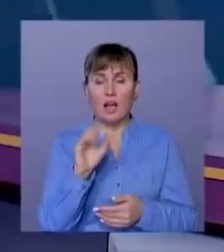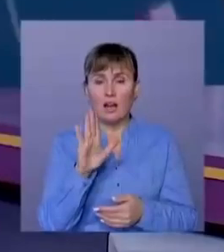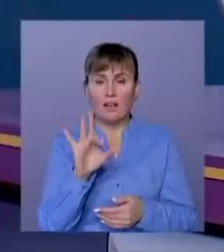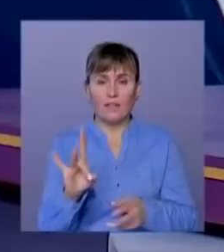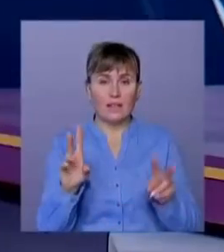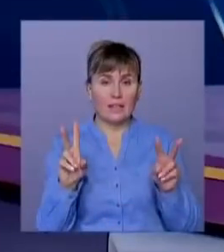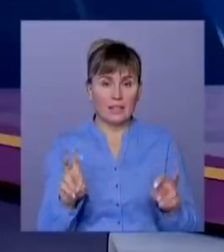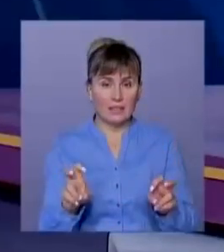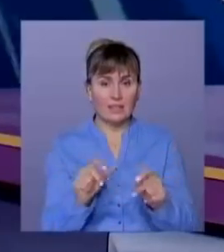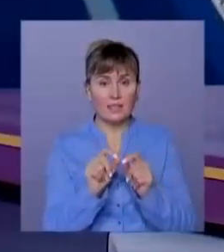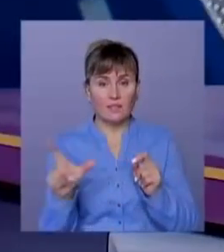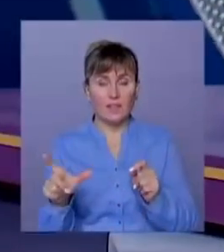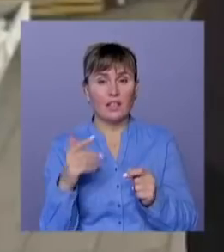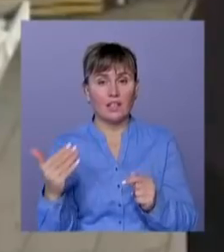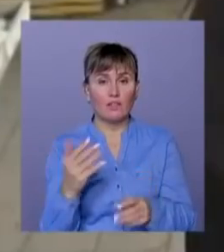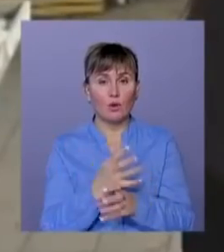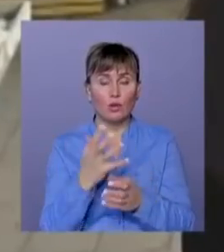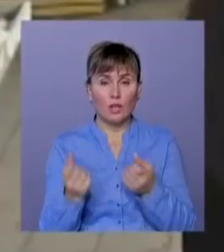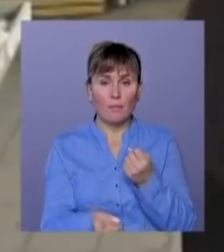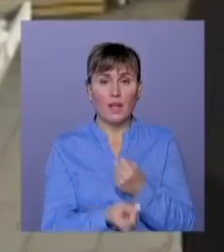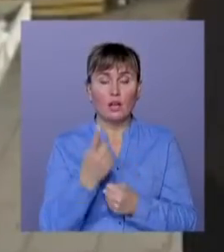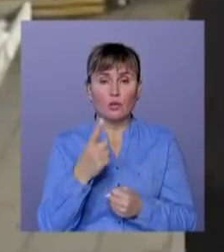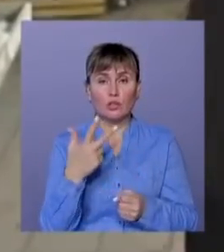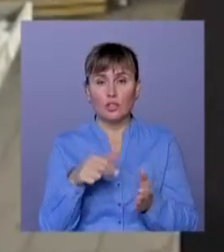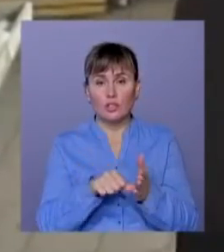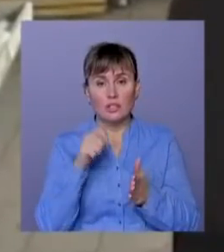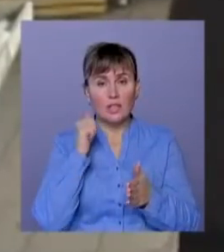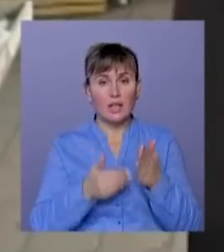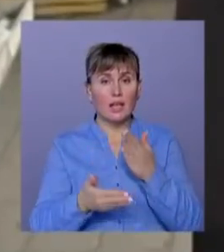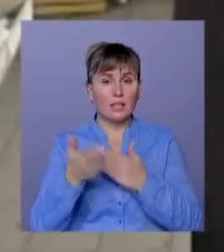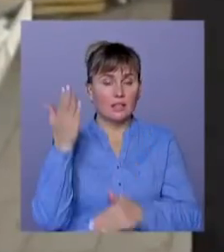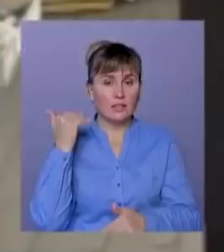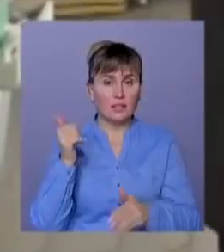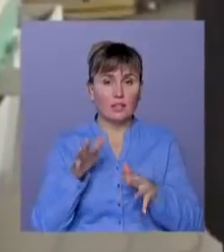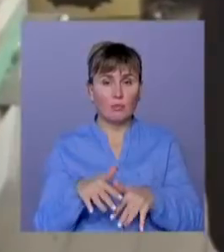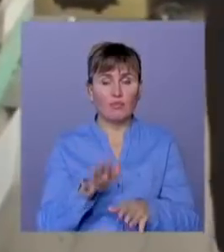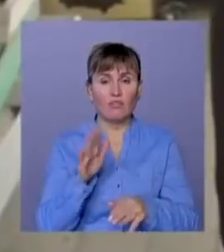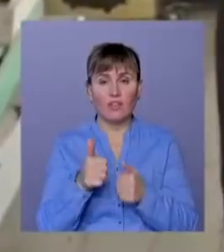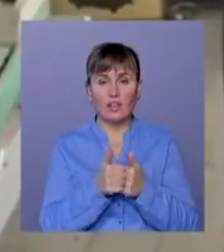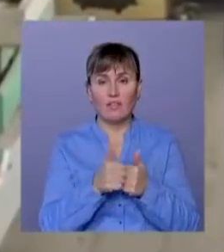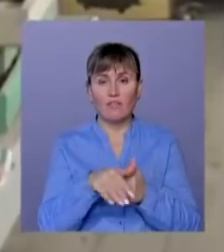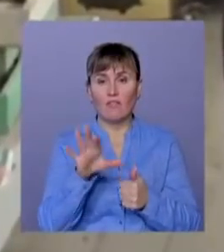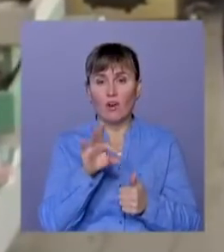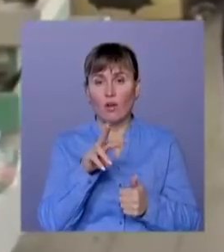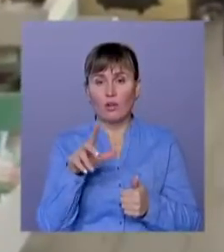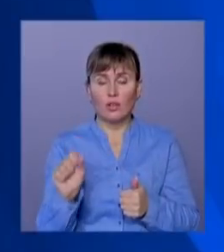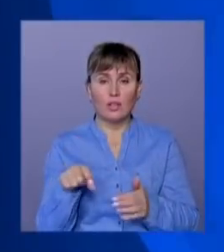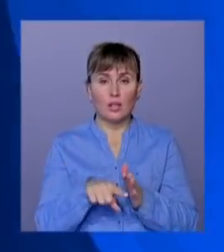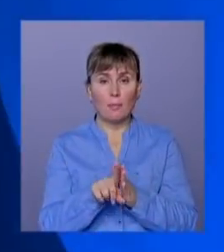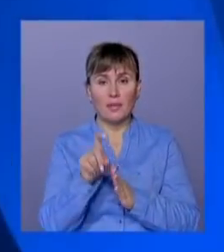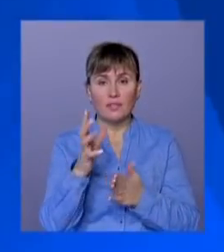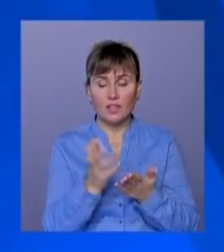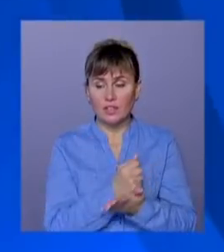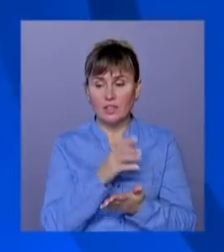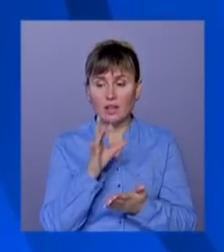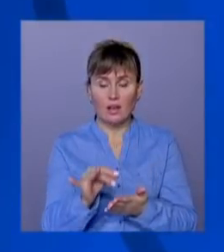волготитан симбирский. Его кости обнаружили 36 лет назад на берегу Волги. Удалось найти не просто позвонки, говорят исследователи,